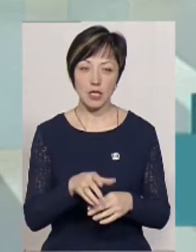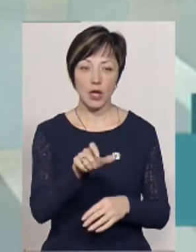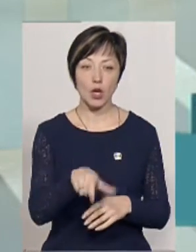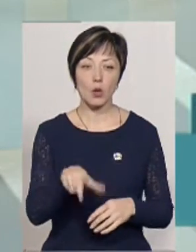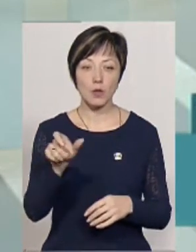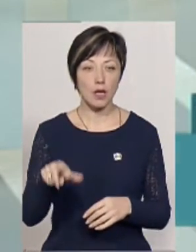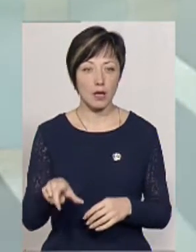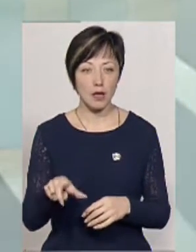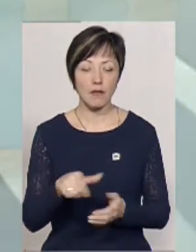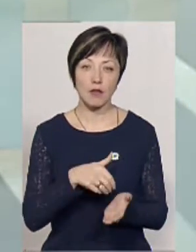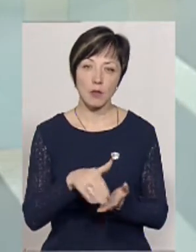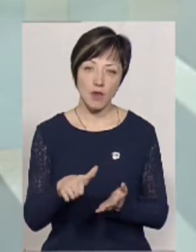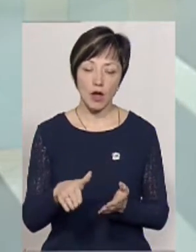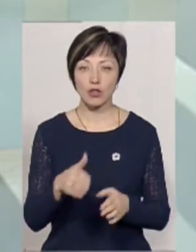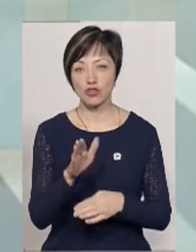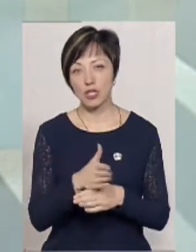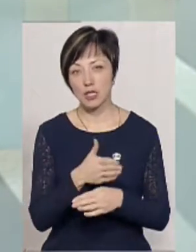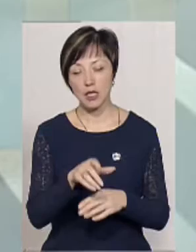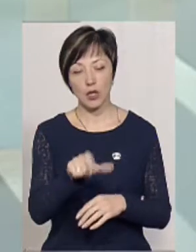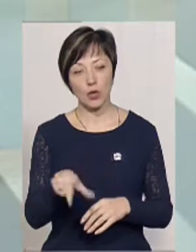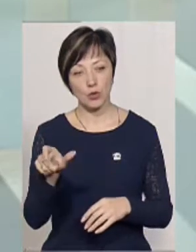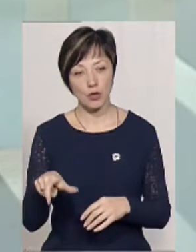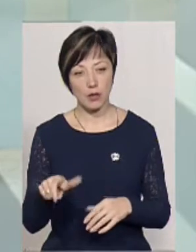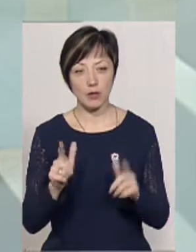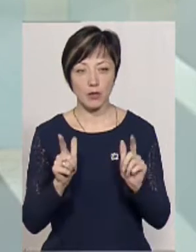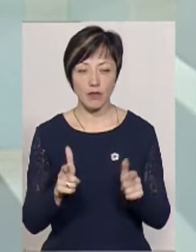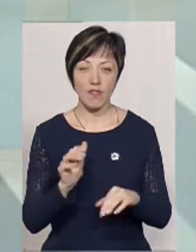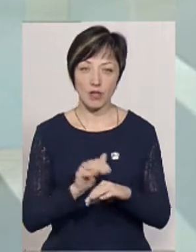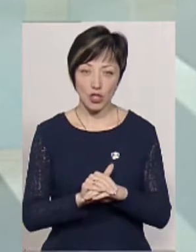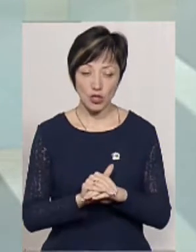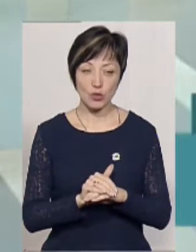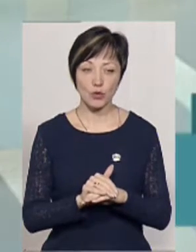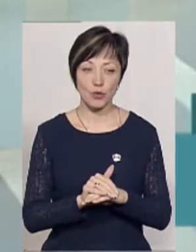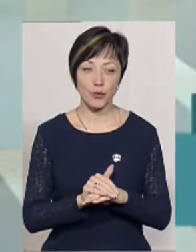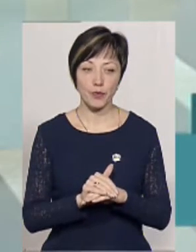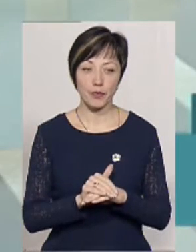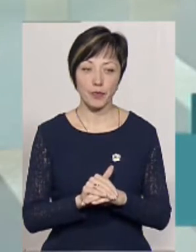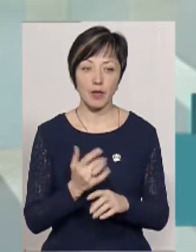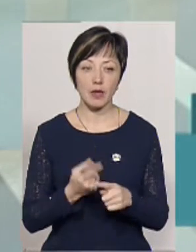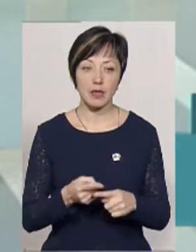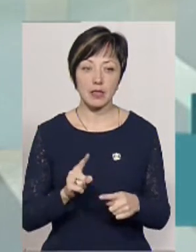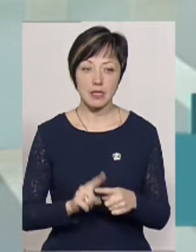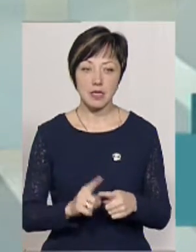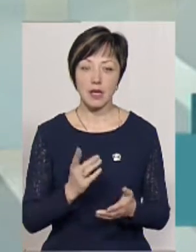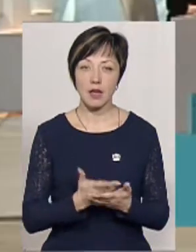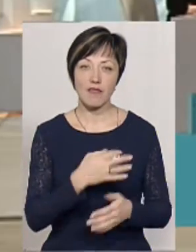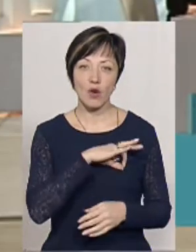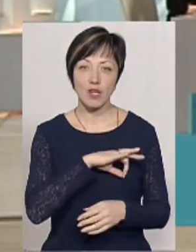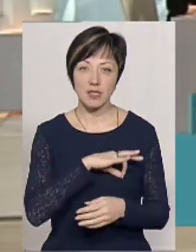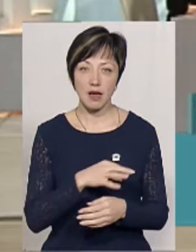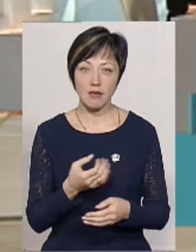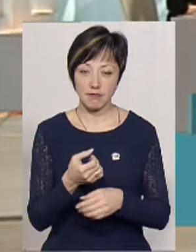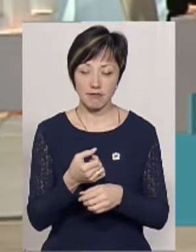людей відмовляється, частина людей йде на це. Але, ну, фактично, тобто, це є використання